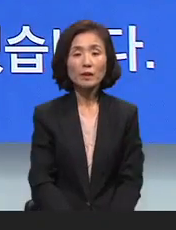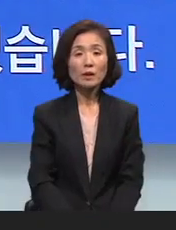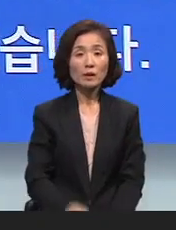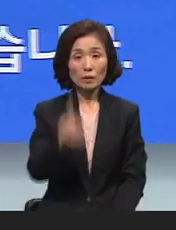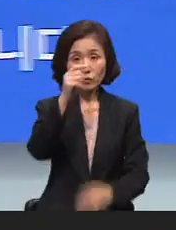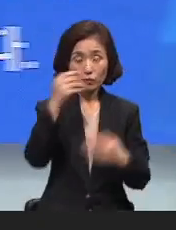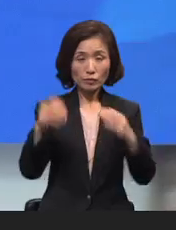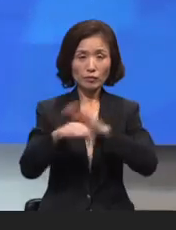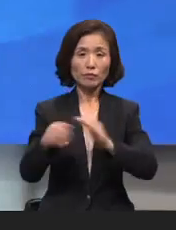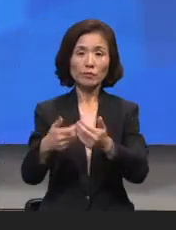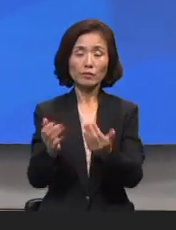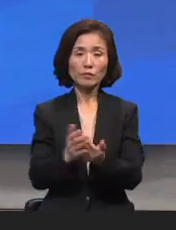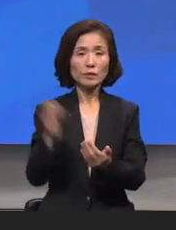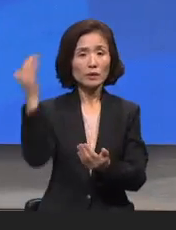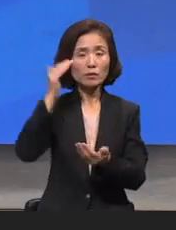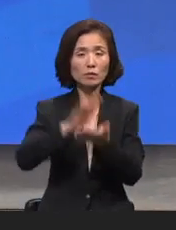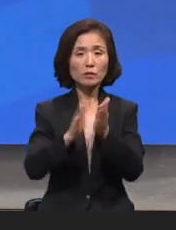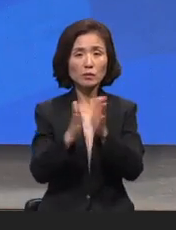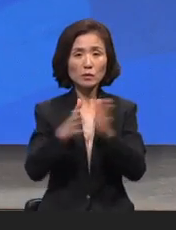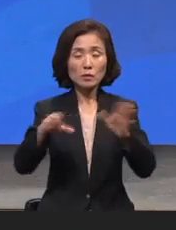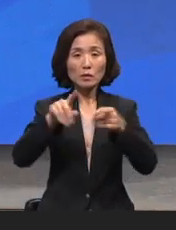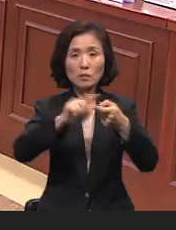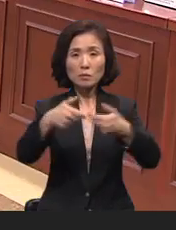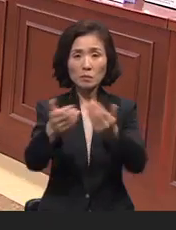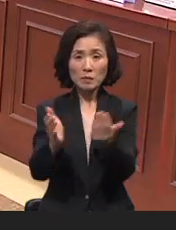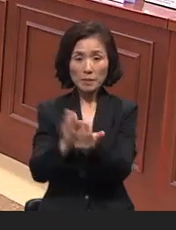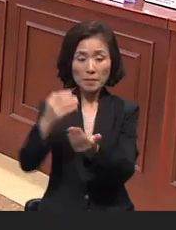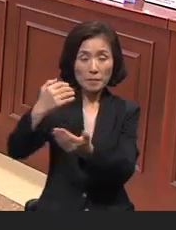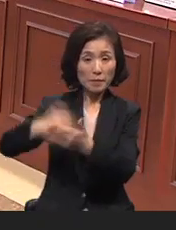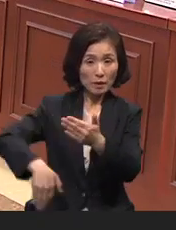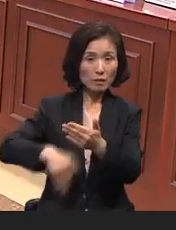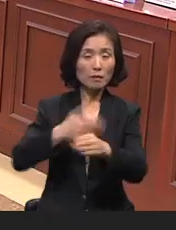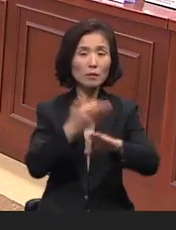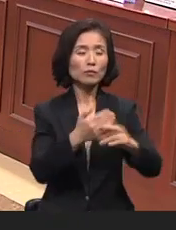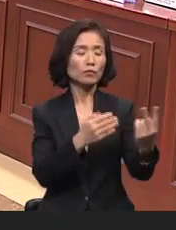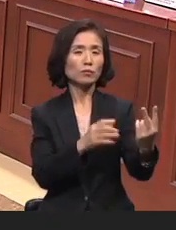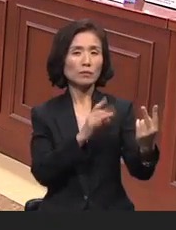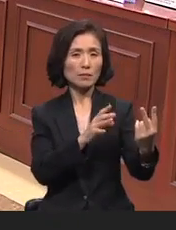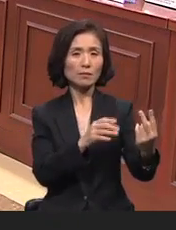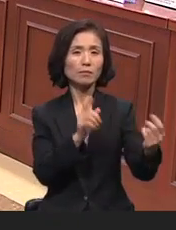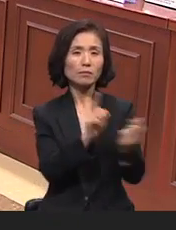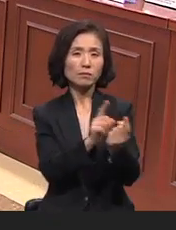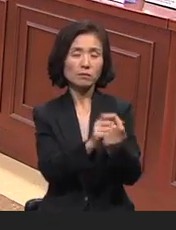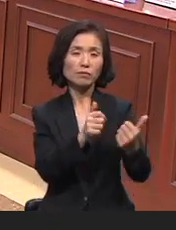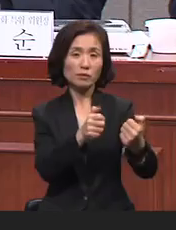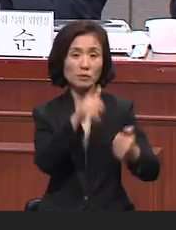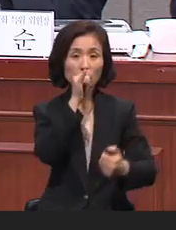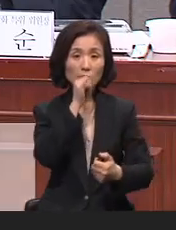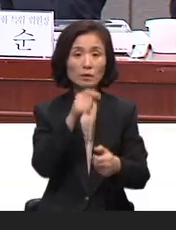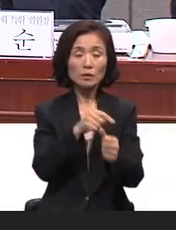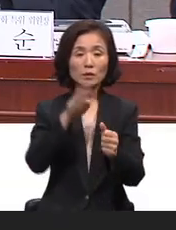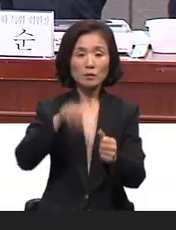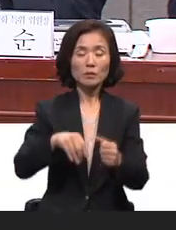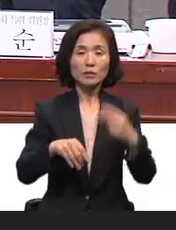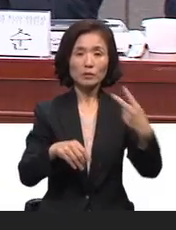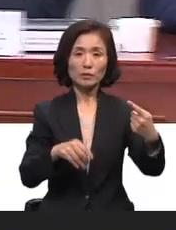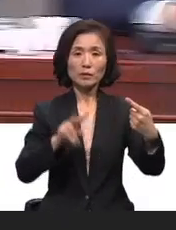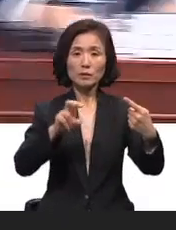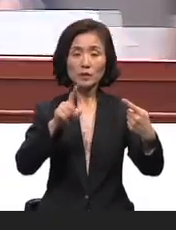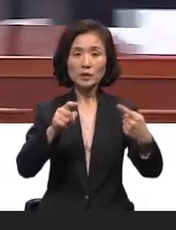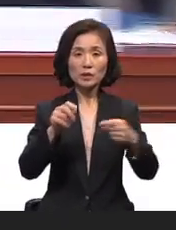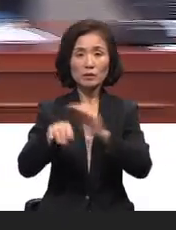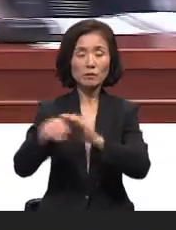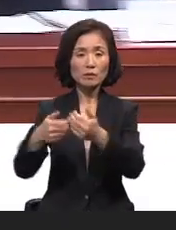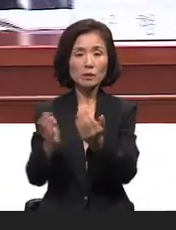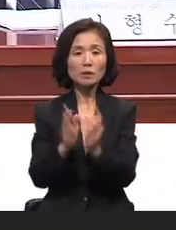정부와 여당도 한유총을 제외한 나머지 유치원 단체에만 손을 내밀고 있습니다. 교육부는 지난 21일 여당과